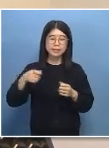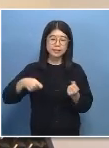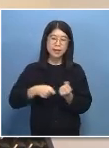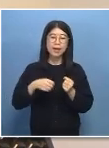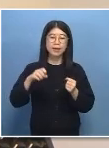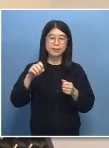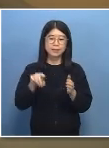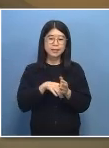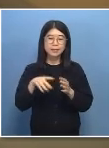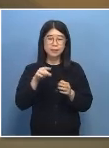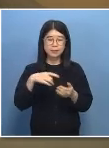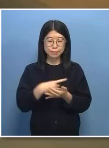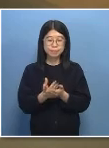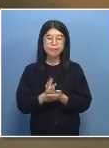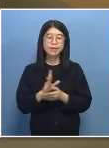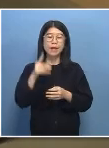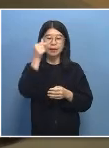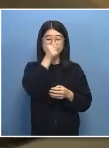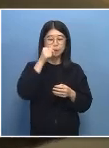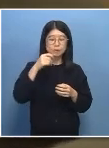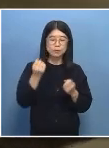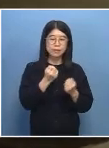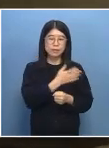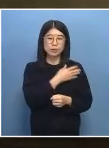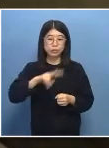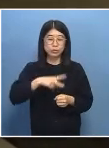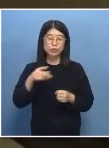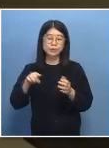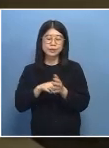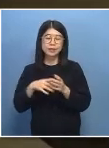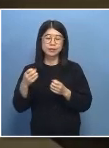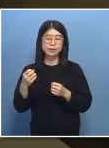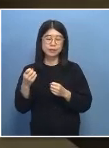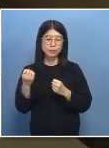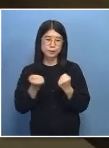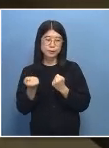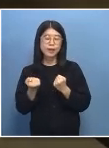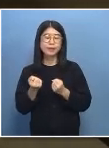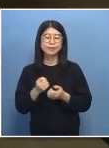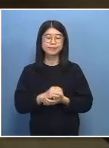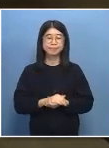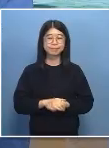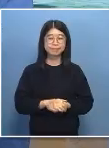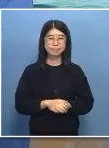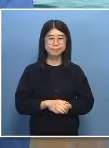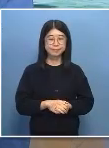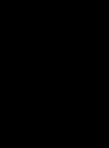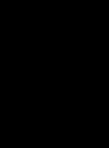用油車嘅車主轉用電動車。Now TV 記者鄧永琳報導。